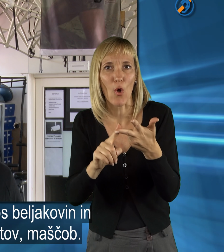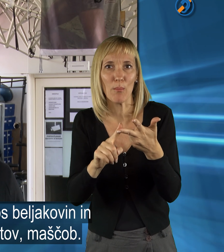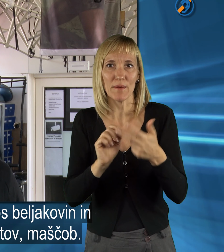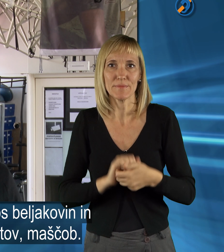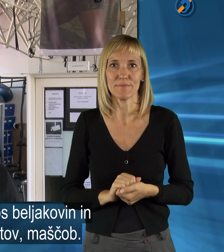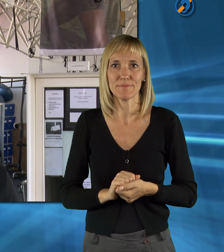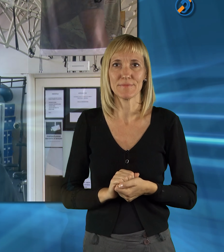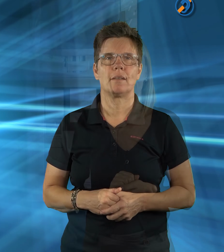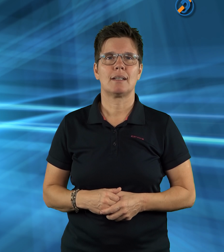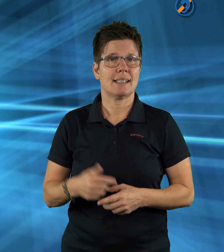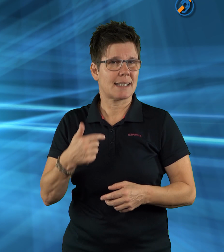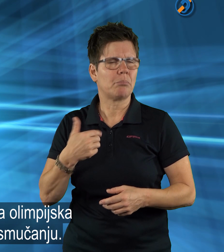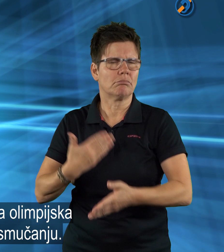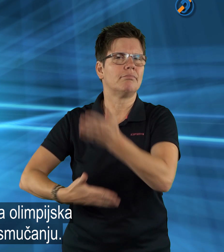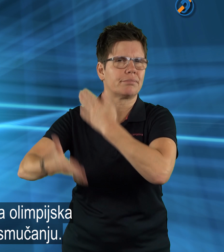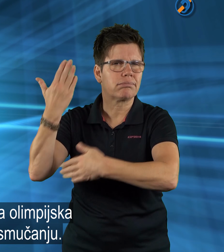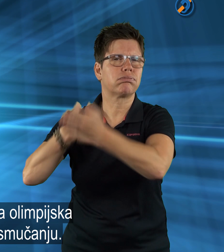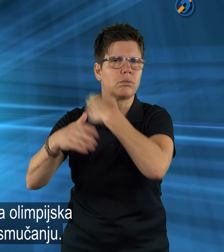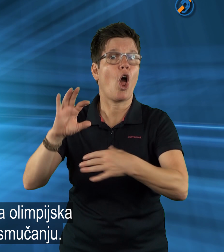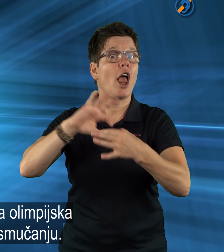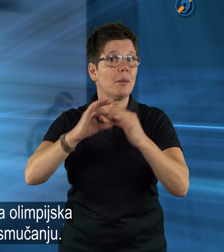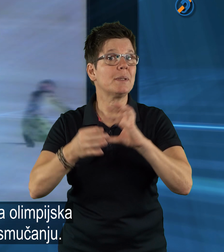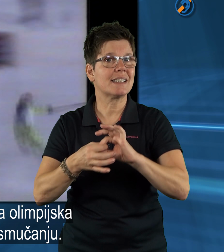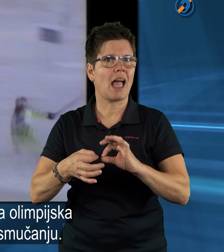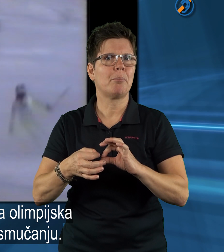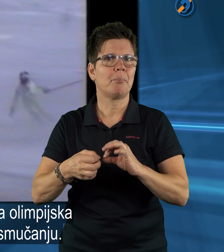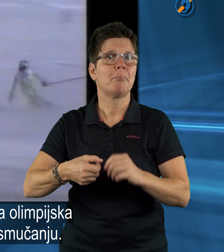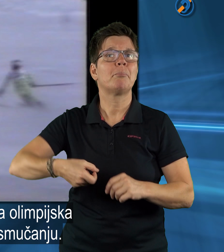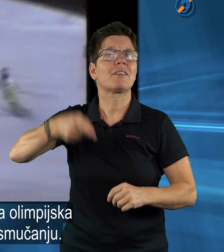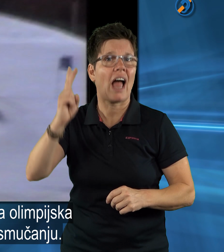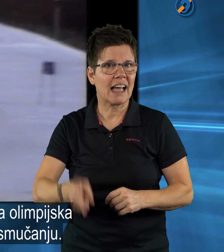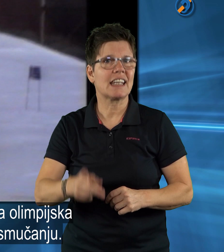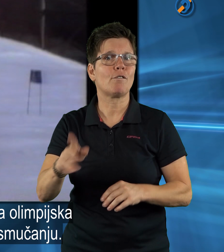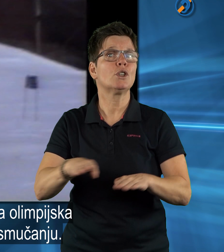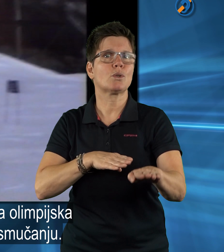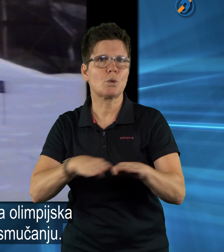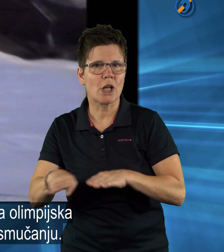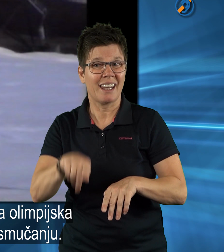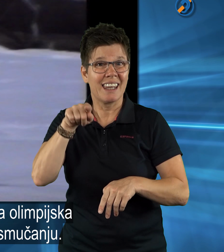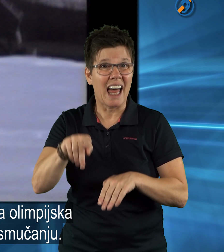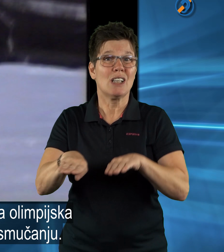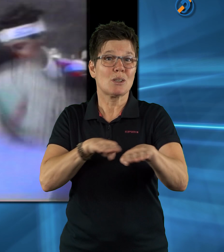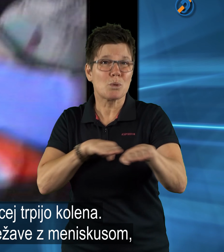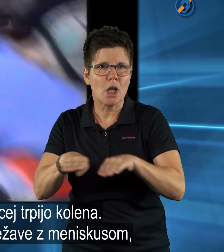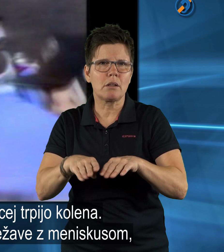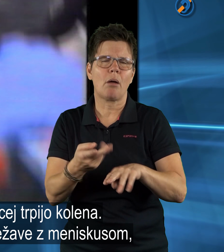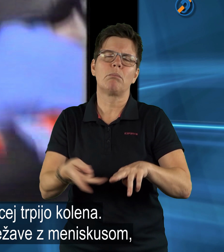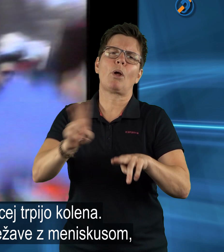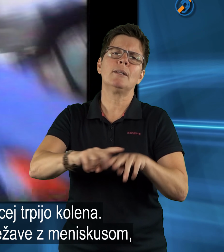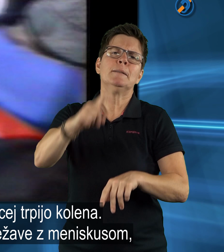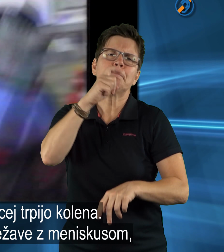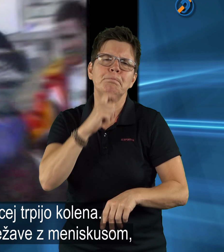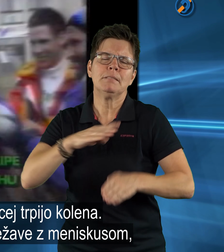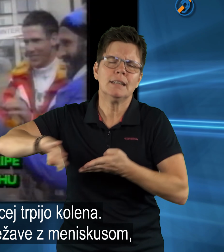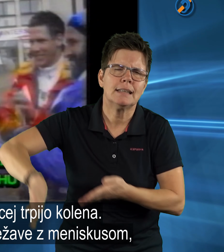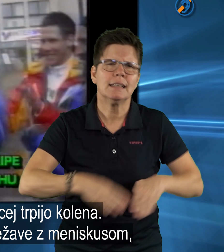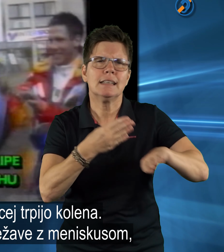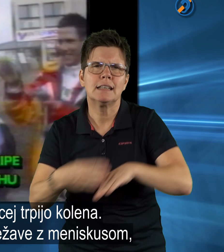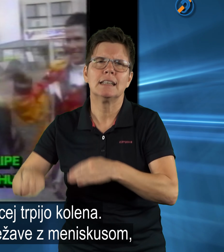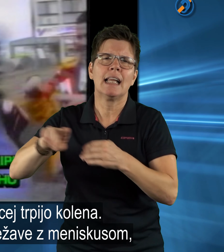maščop. Sem nekdanja olimpijska prvakinja v smučanju. Pri tem športu precej trpijo